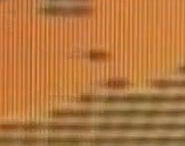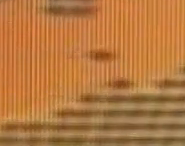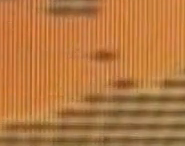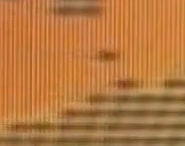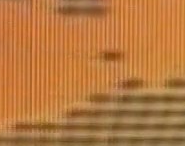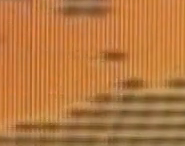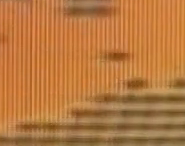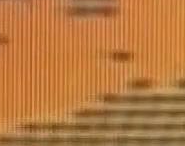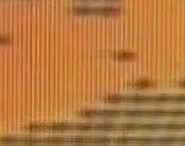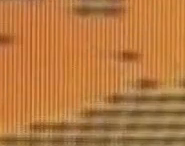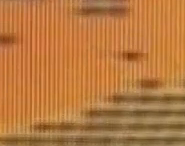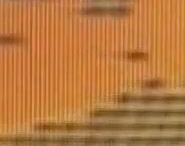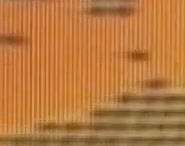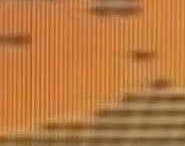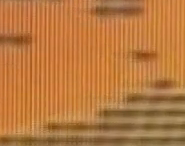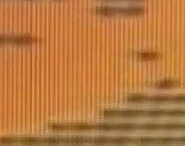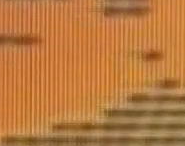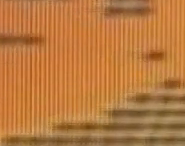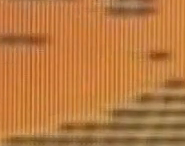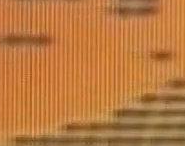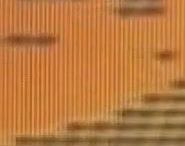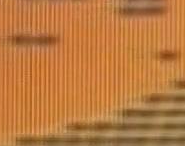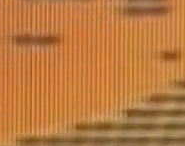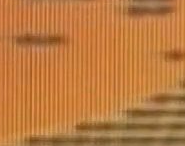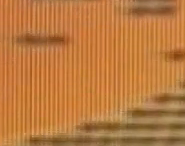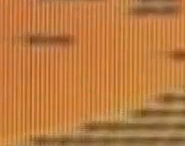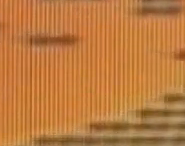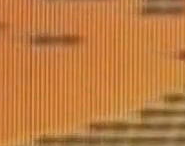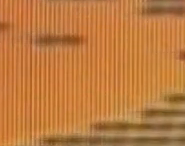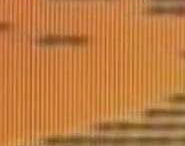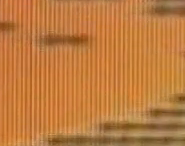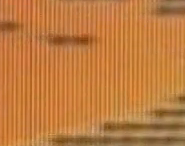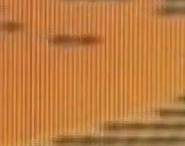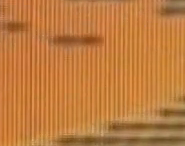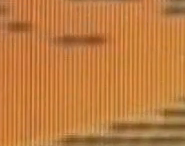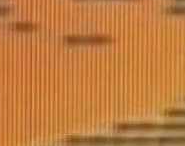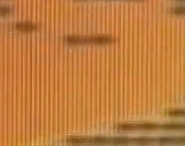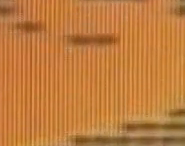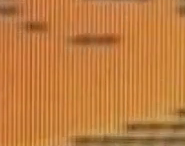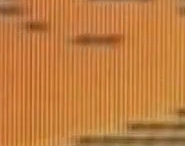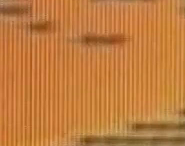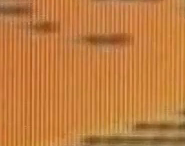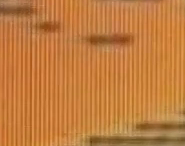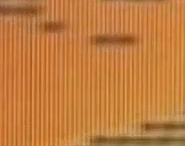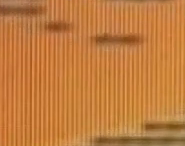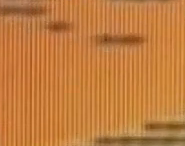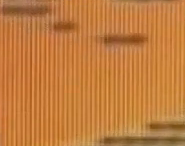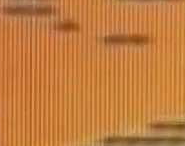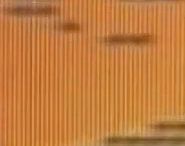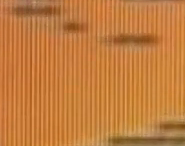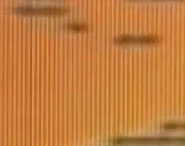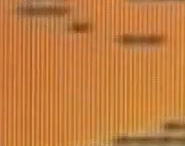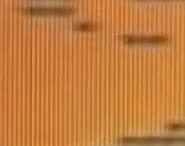za kale, mfano umorani. Kwenye matokeo ya mtihani wa KCPE mwaka jana, imeibuka kwamba katika shule nyingi za